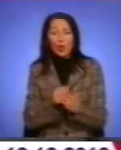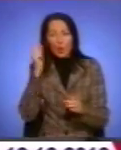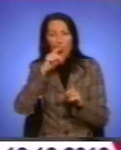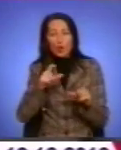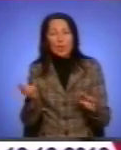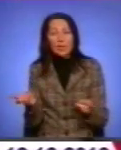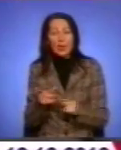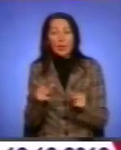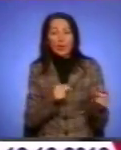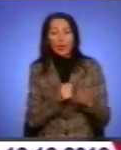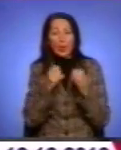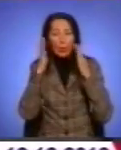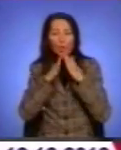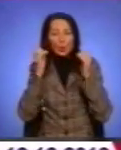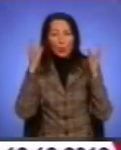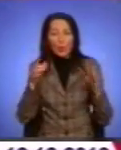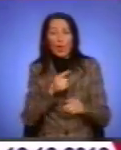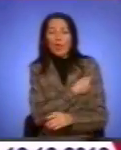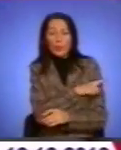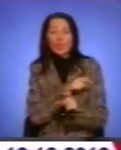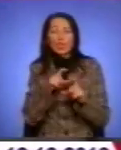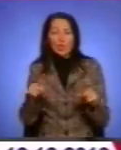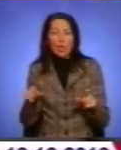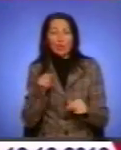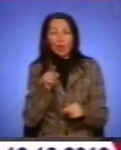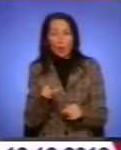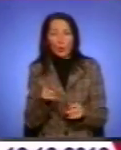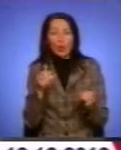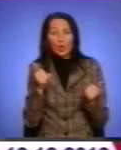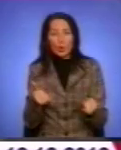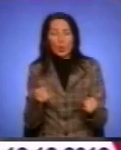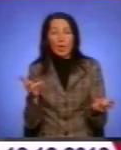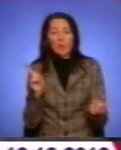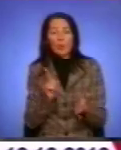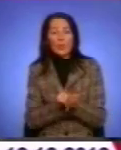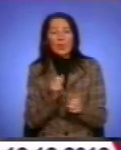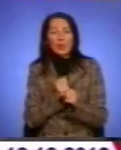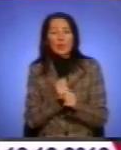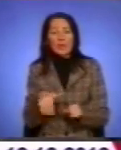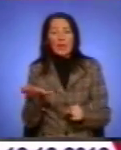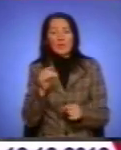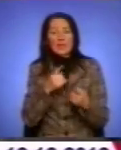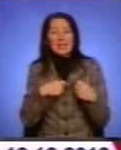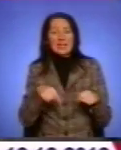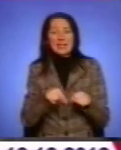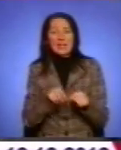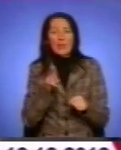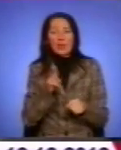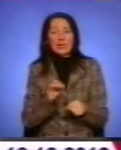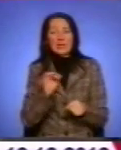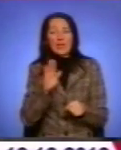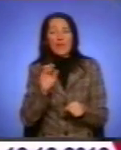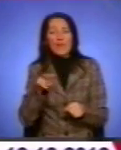і до будинку культури, і до медичного закладу. І тому сьогодні повинна працювати вся система цивільного